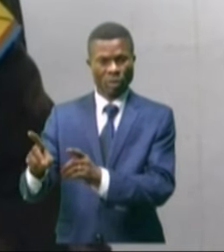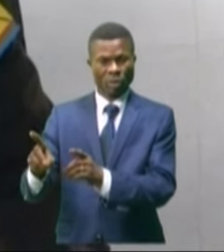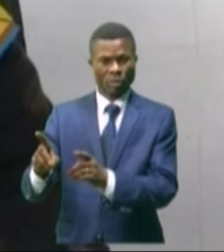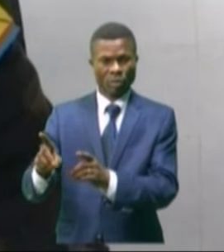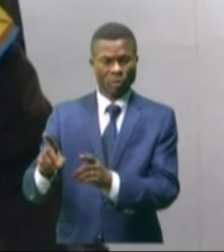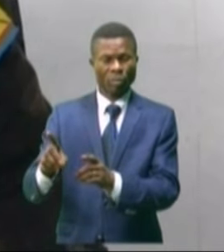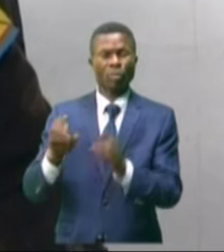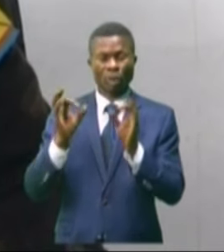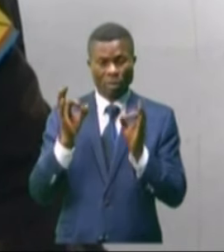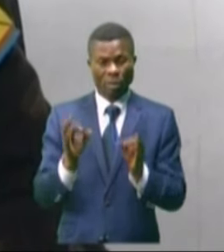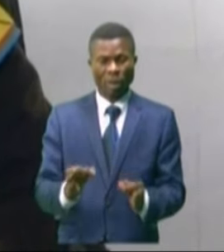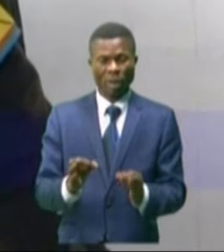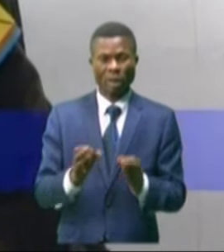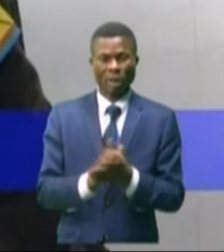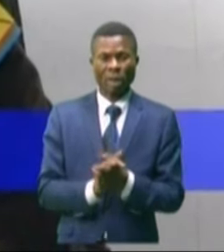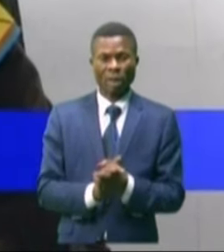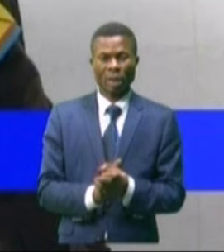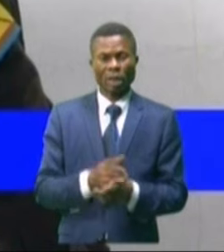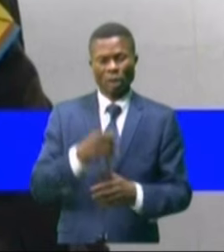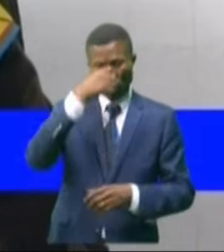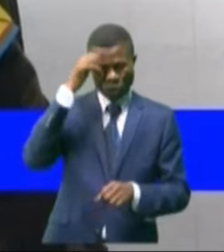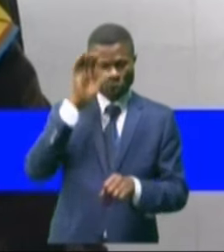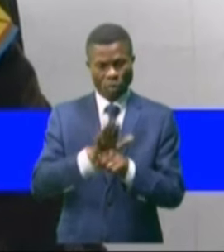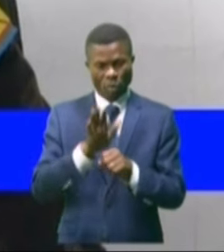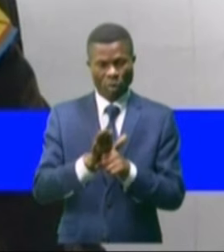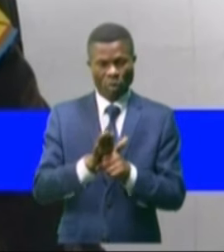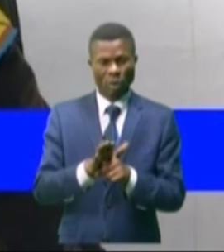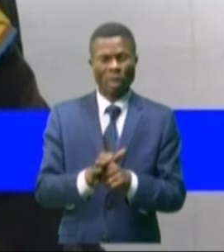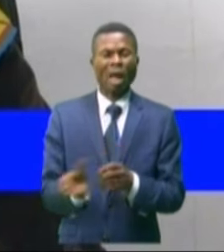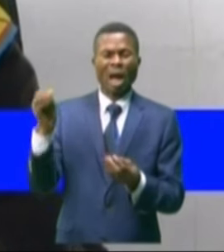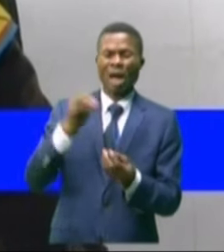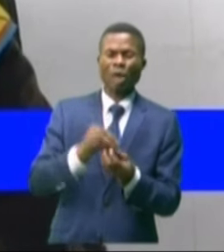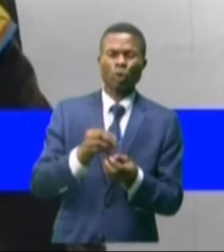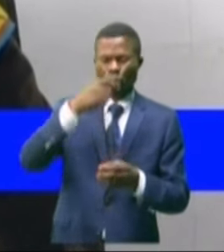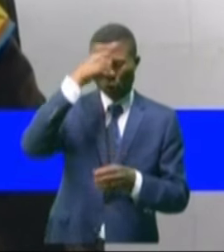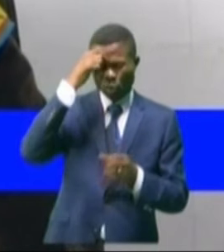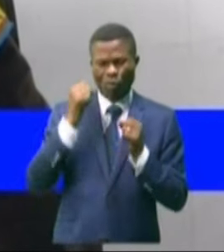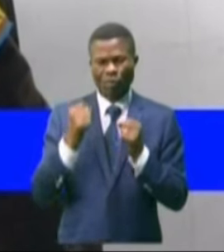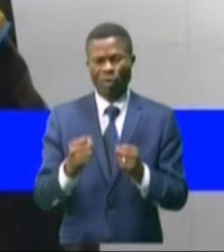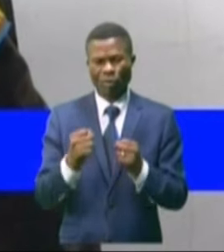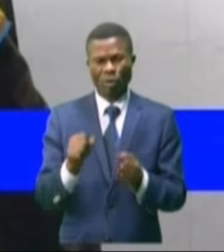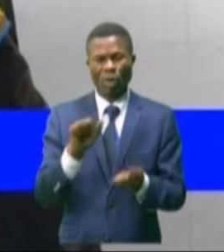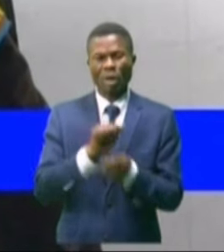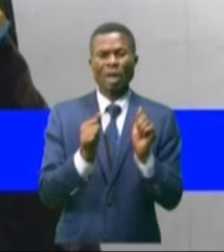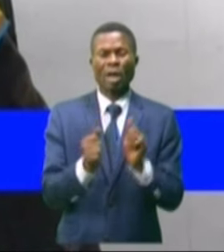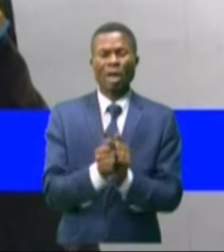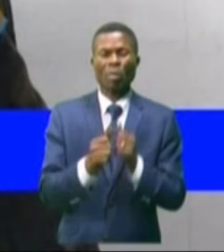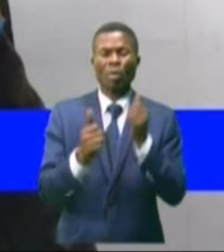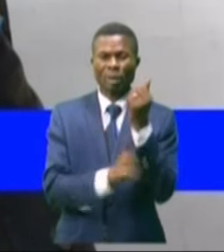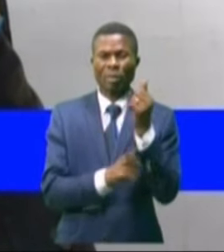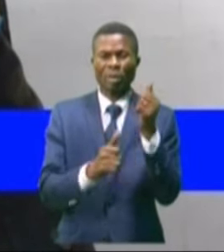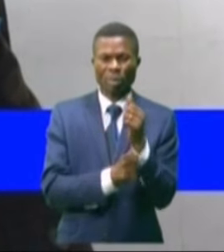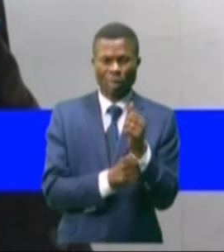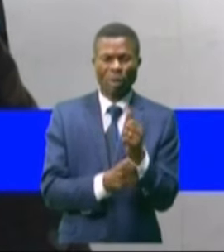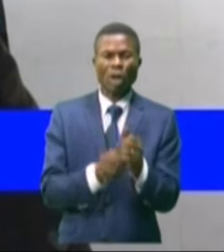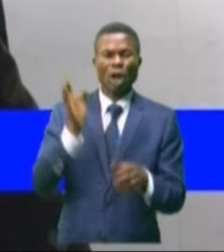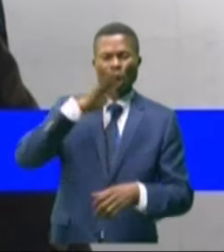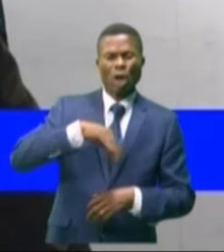non seulement aggravé davantage une situation humanitaire déjà